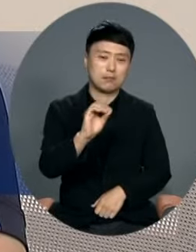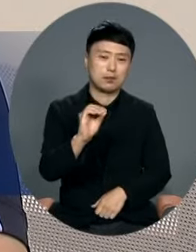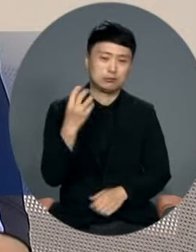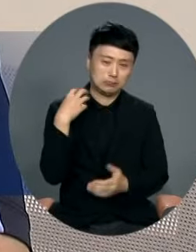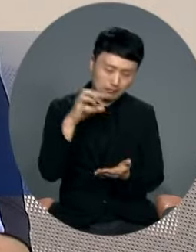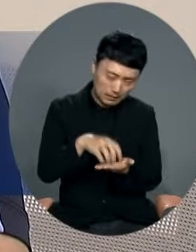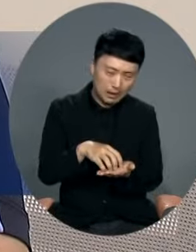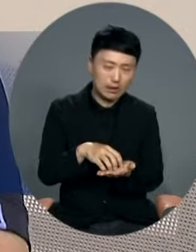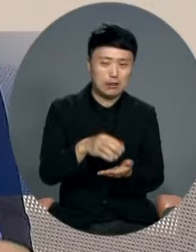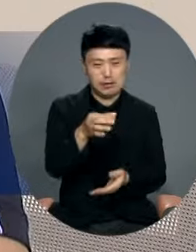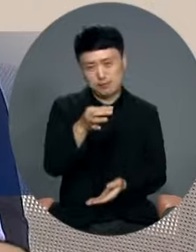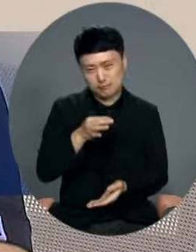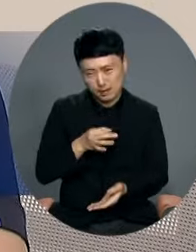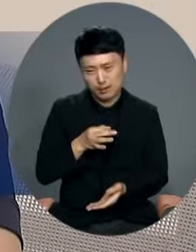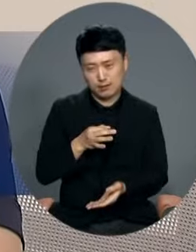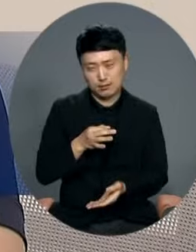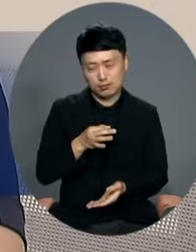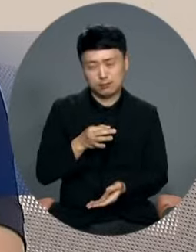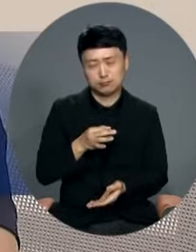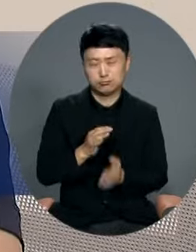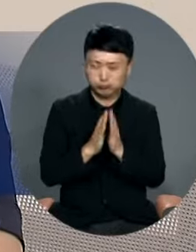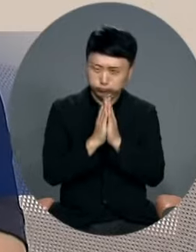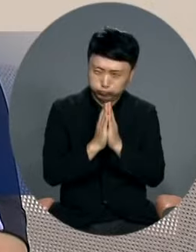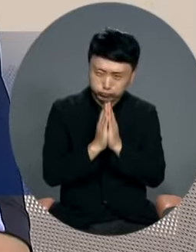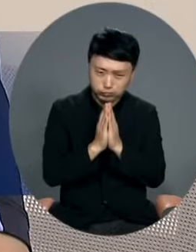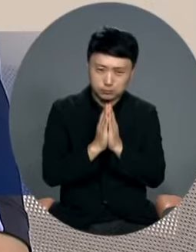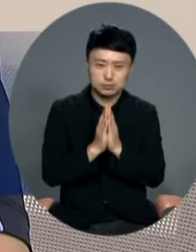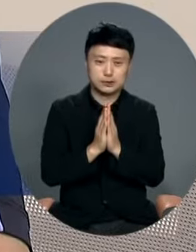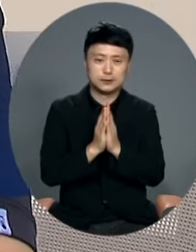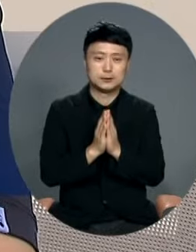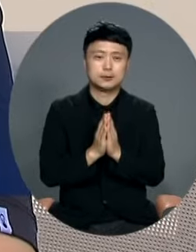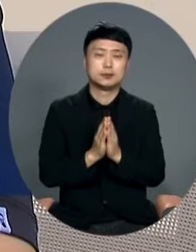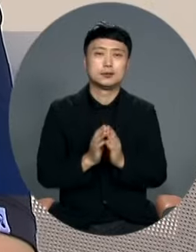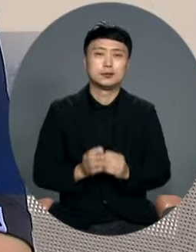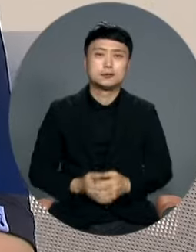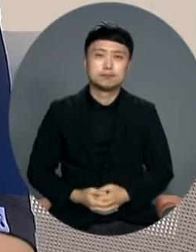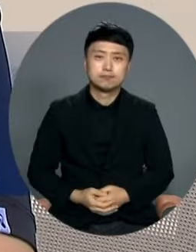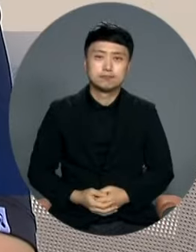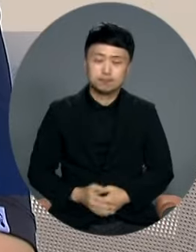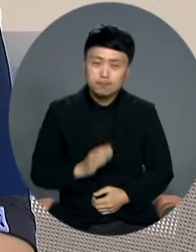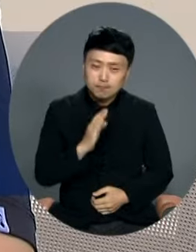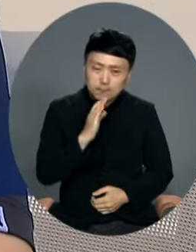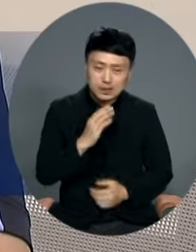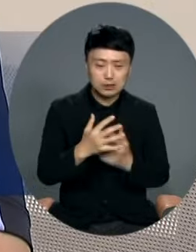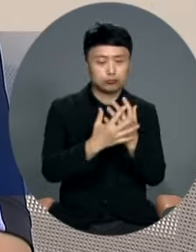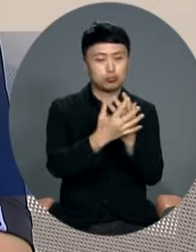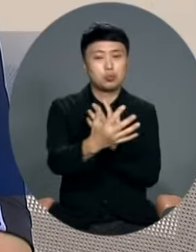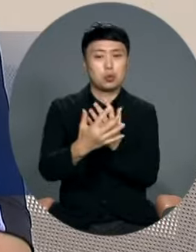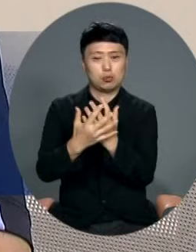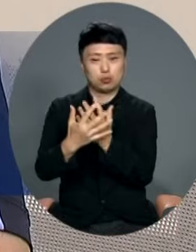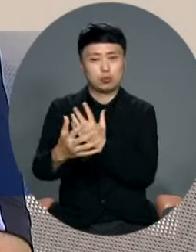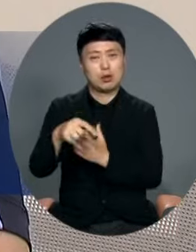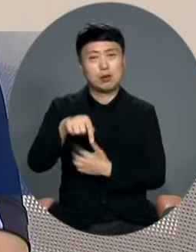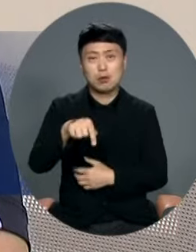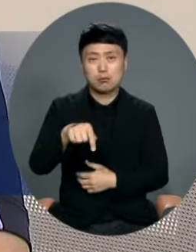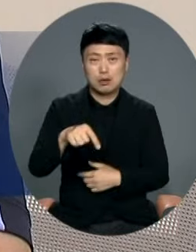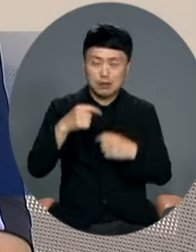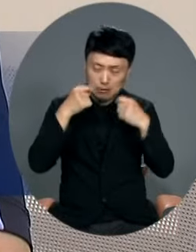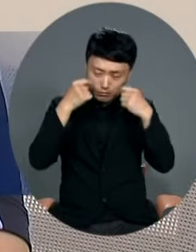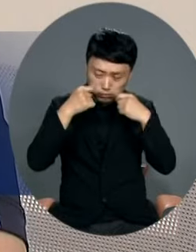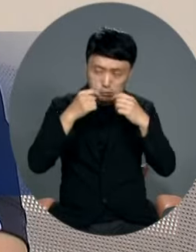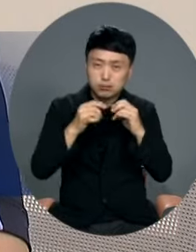돈만이라도 돌려받을 수 있게끔만 좀 해주십사. 정말 너무너무